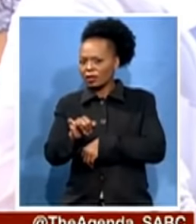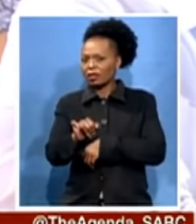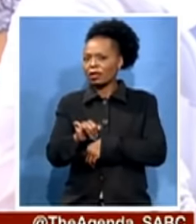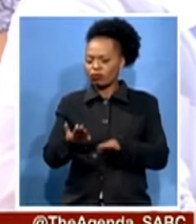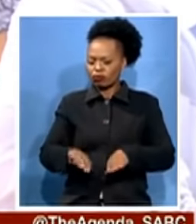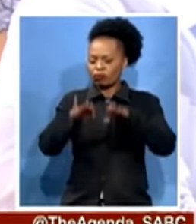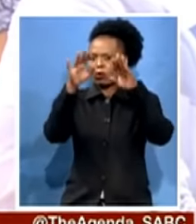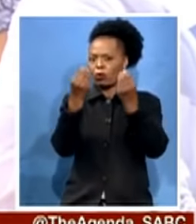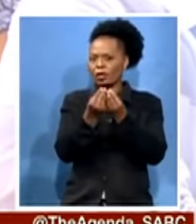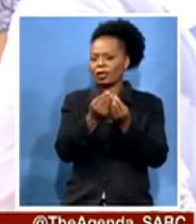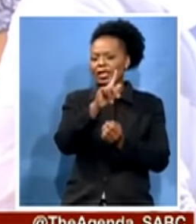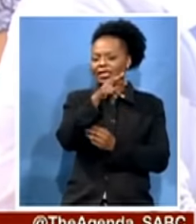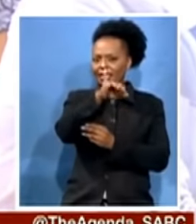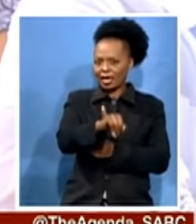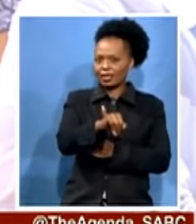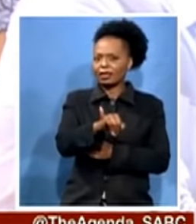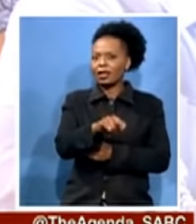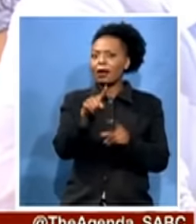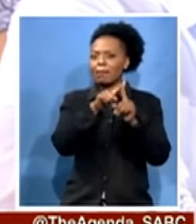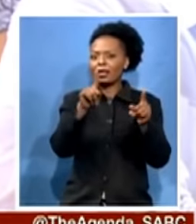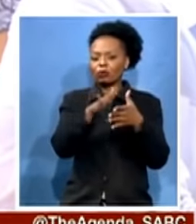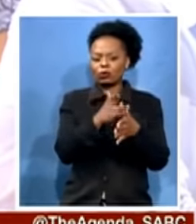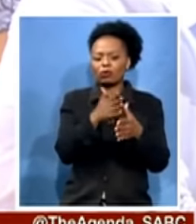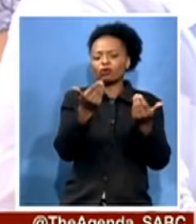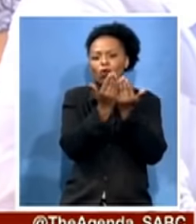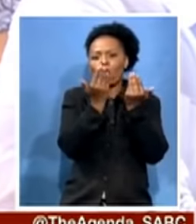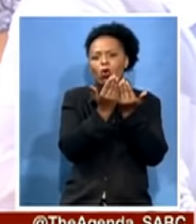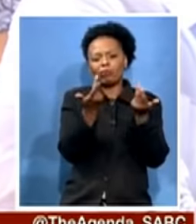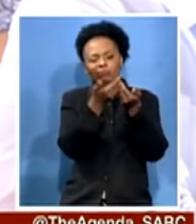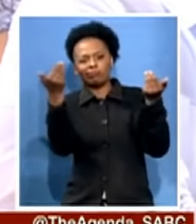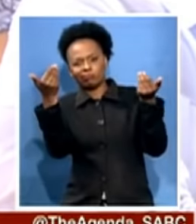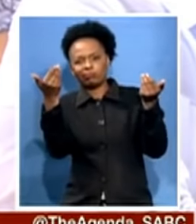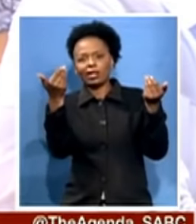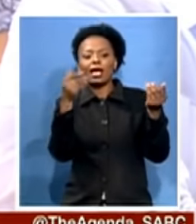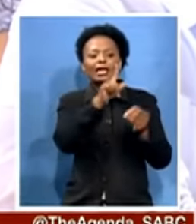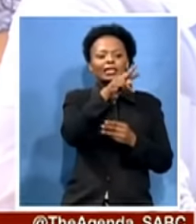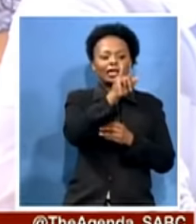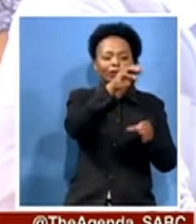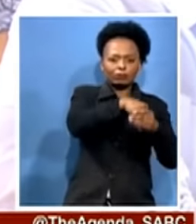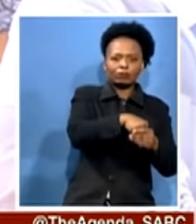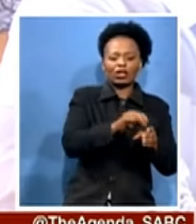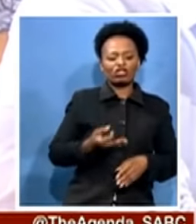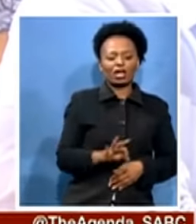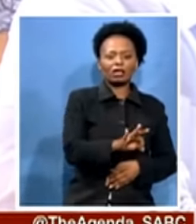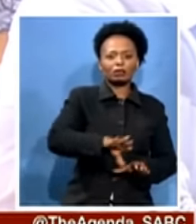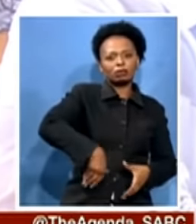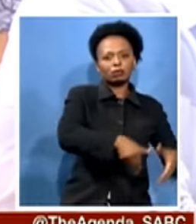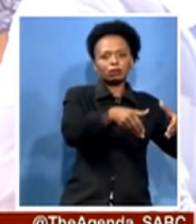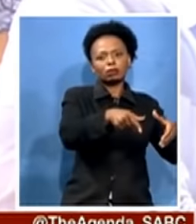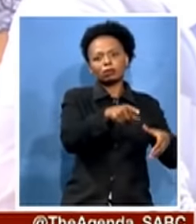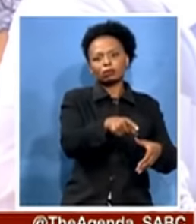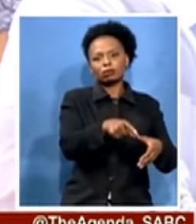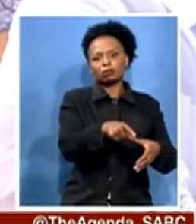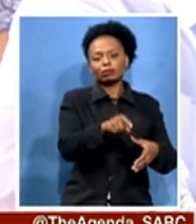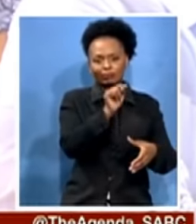phela uLindani wabeseba kuma sharks isikhathi esiningi. uLindani futhi yena wabesethanda umsebenzi ozomenza enze